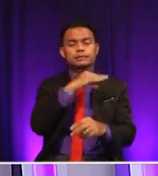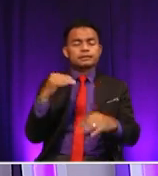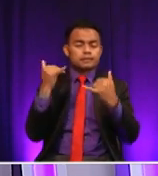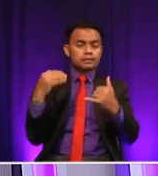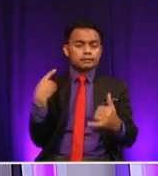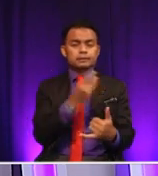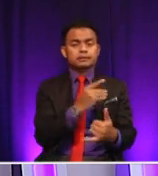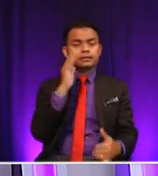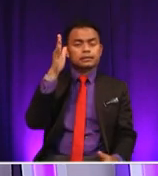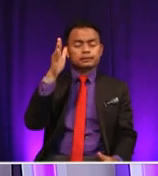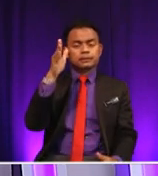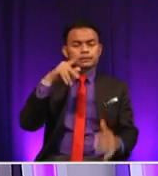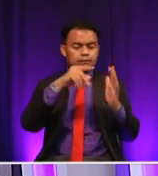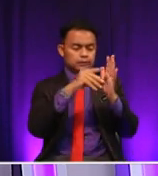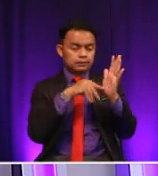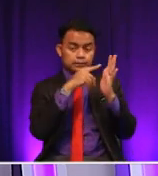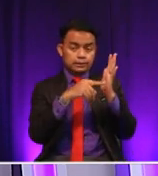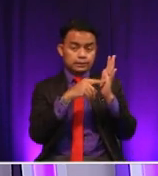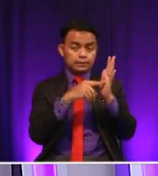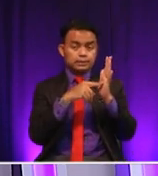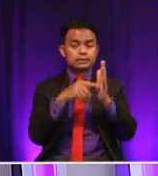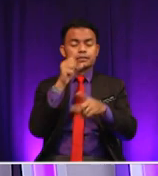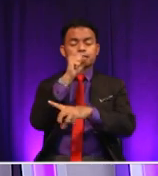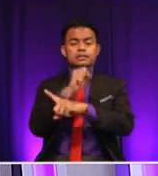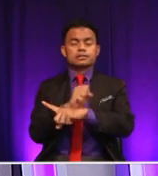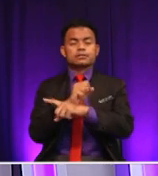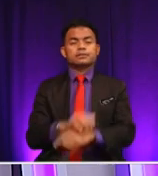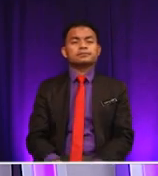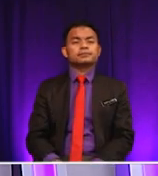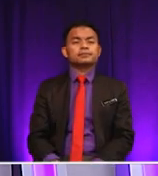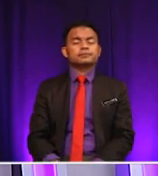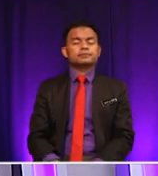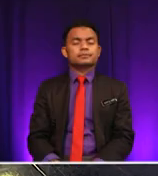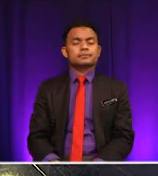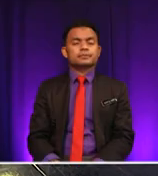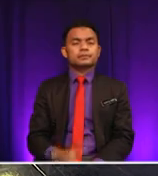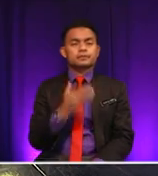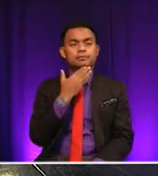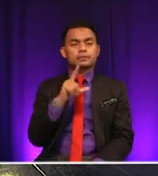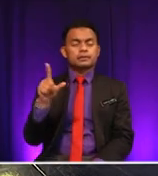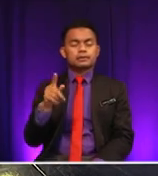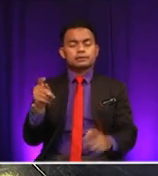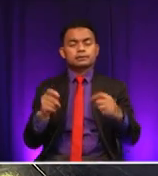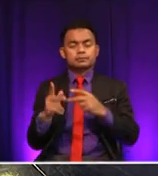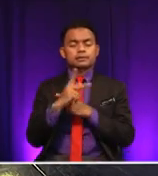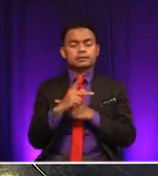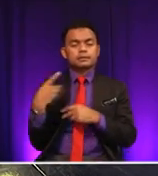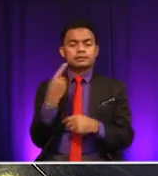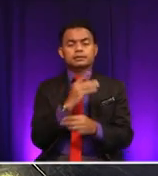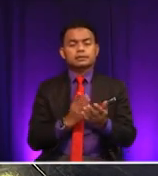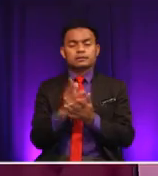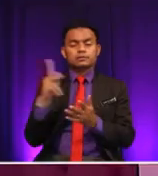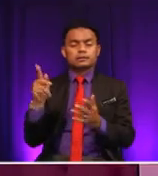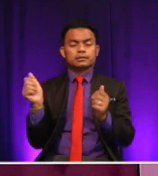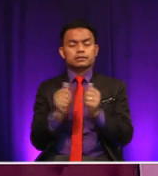sastra apa yang perlu kita teruskan Oke terima kasih Irfan kita teruskan lagi dengan sesi